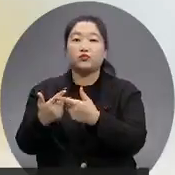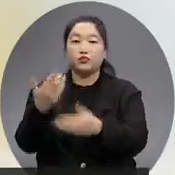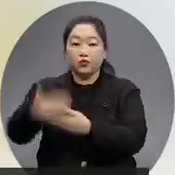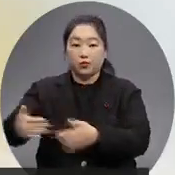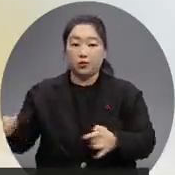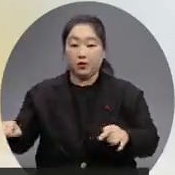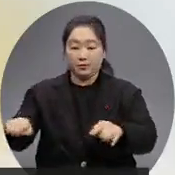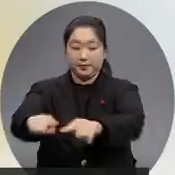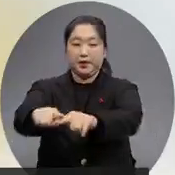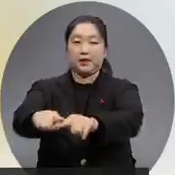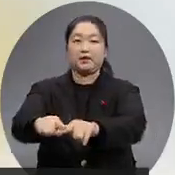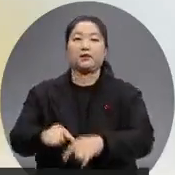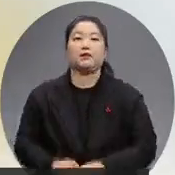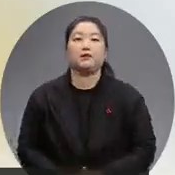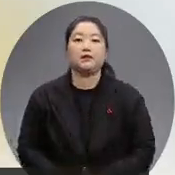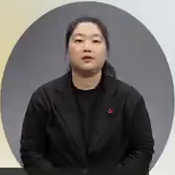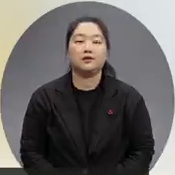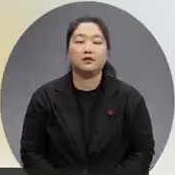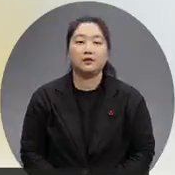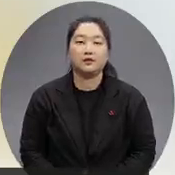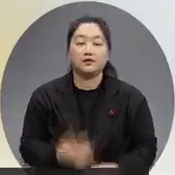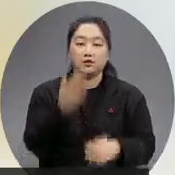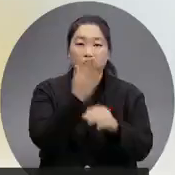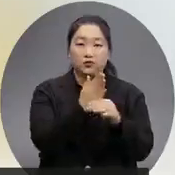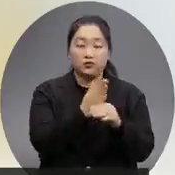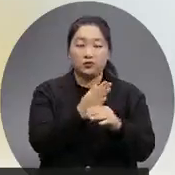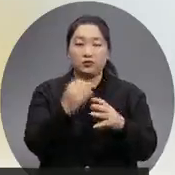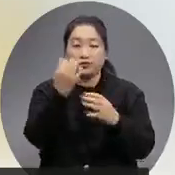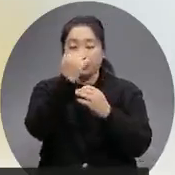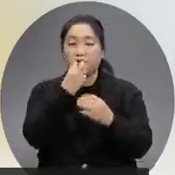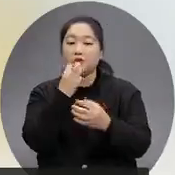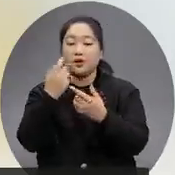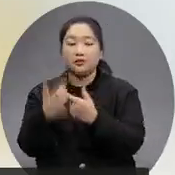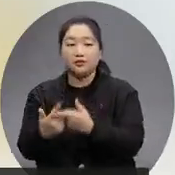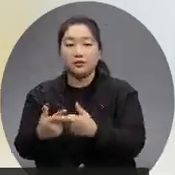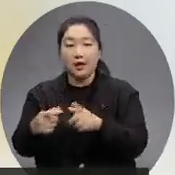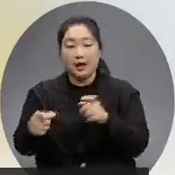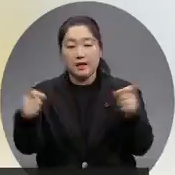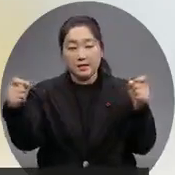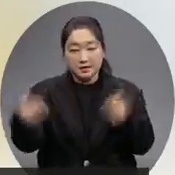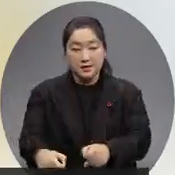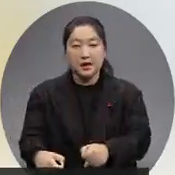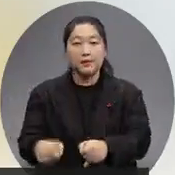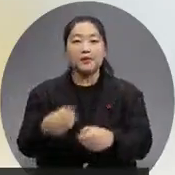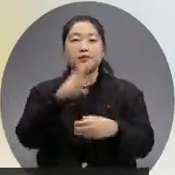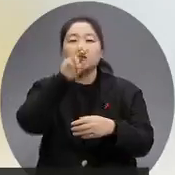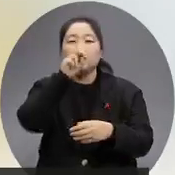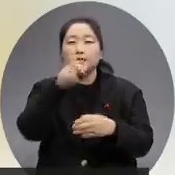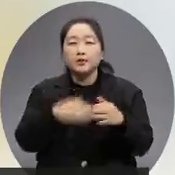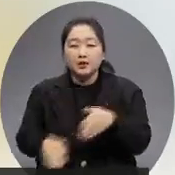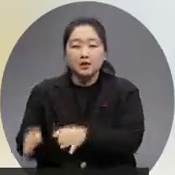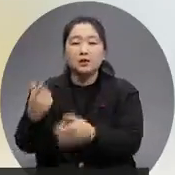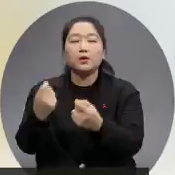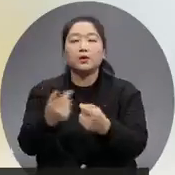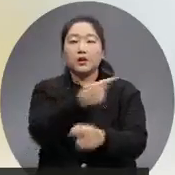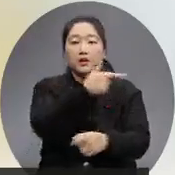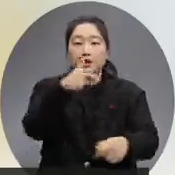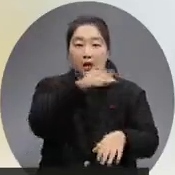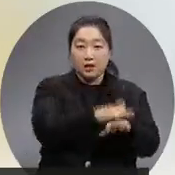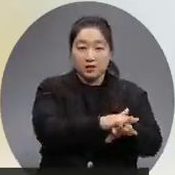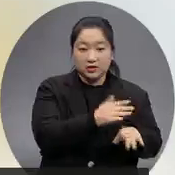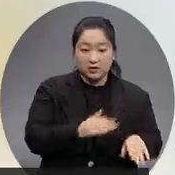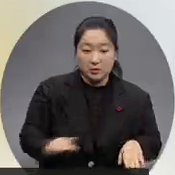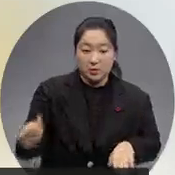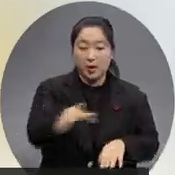고속도로를 다시 만나는 노선. 중부선과 경부선을 최단거리로 이어주는 지름길로 대전으로 크게